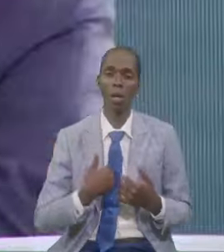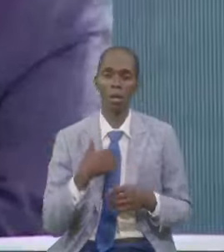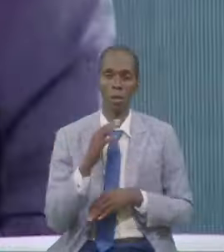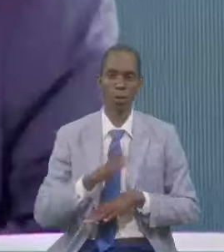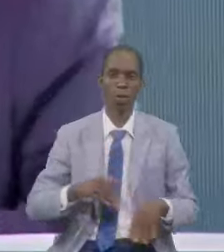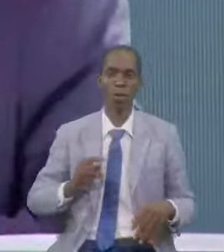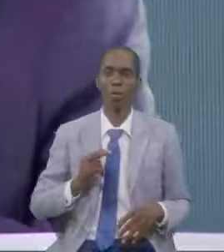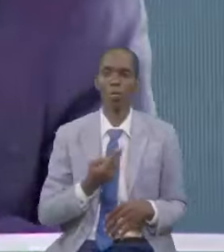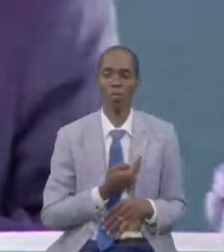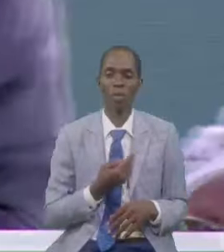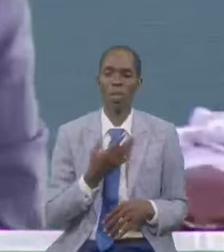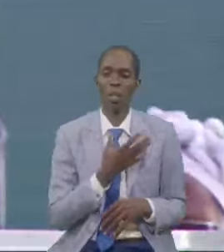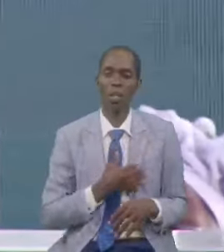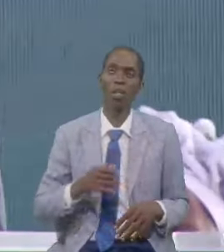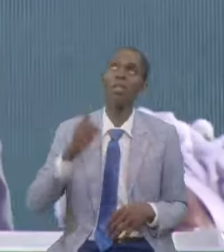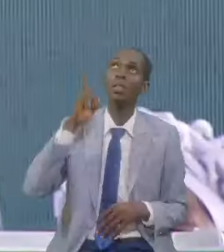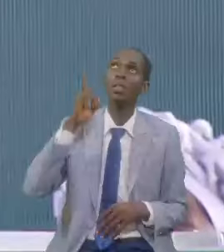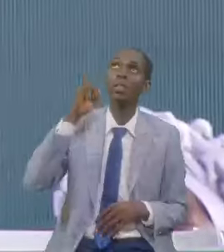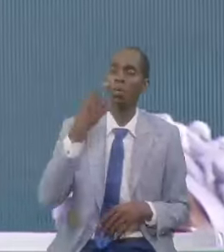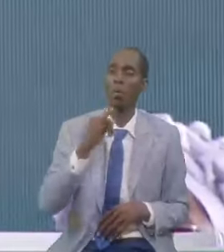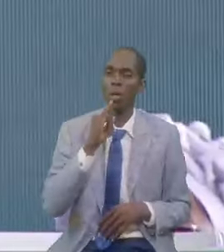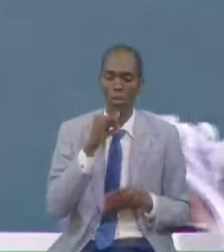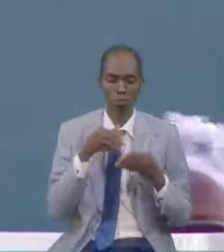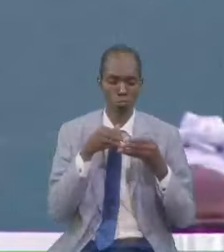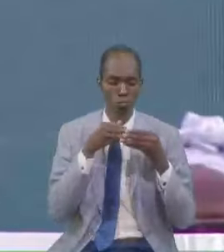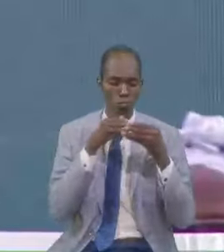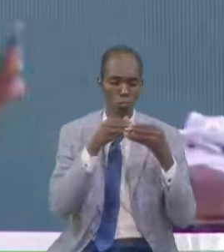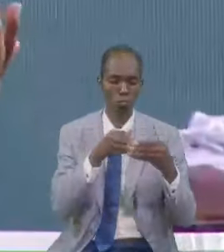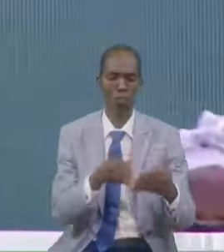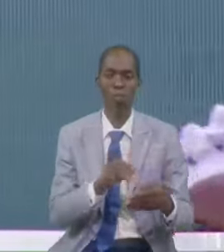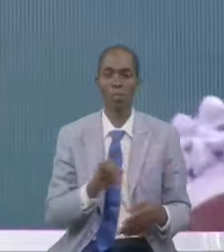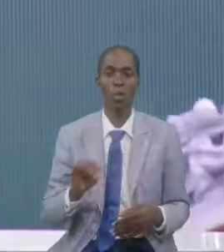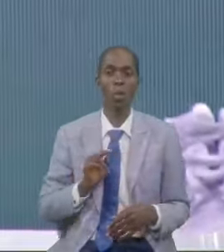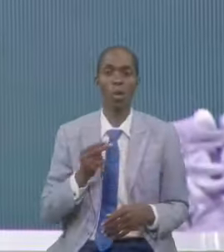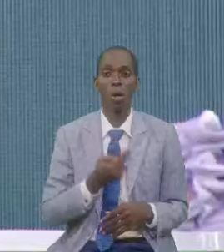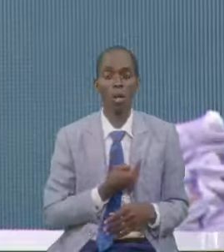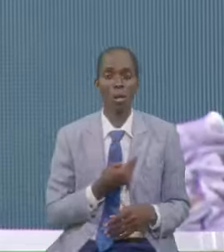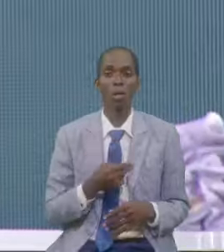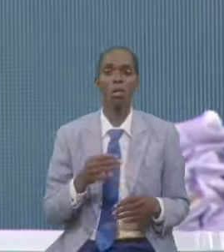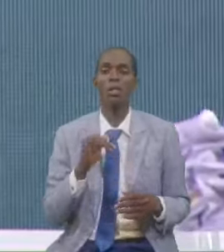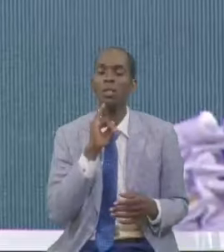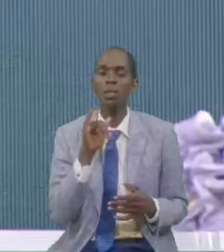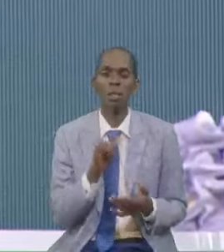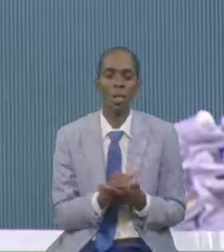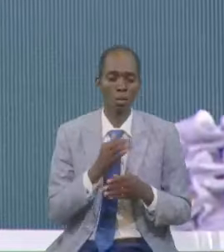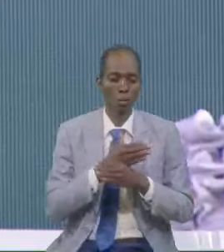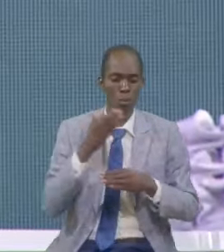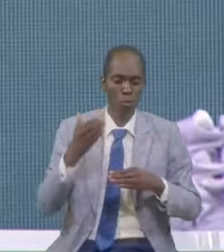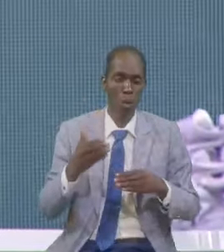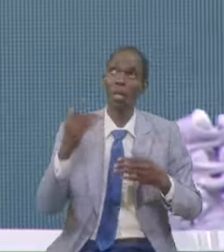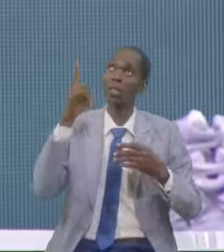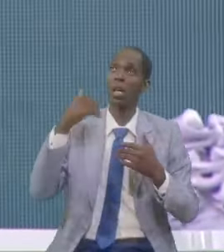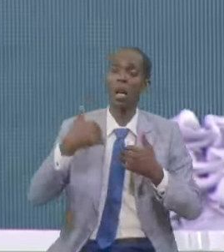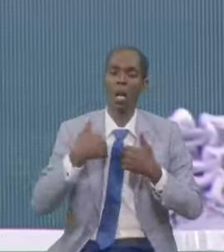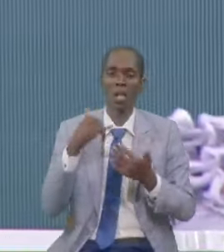who is leading us on, ఆయన మనల్ని నడిపిస్తున్న వాడు, holistic healing for us, ఆయన మనకు